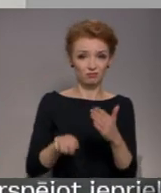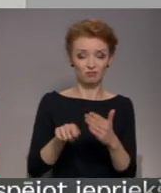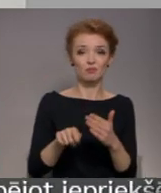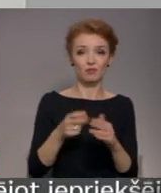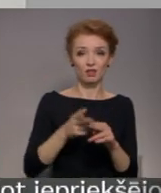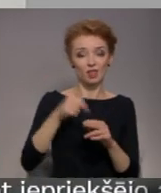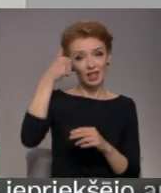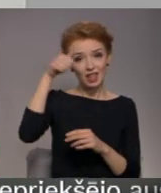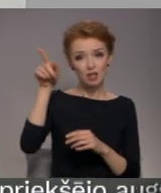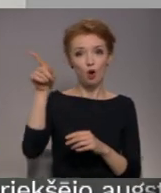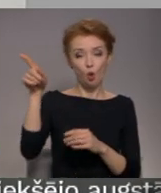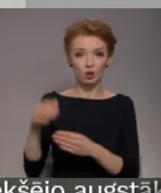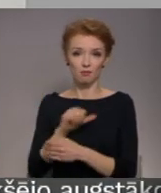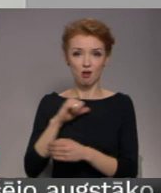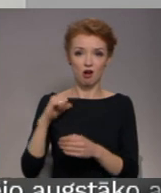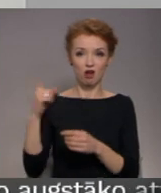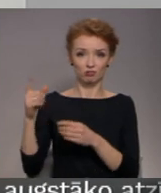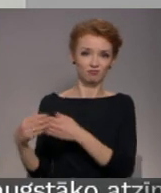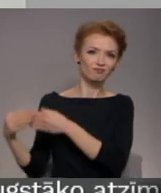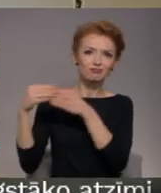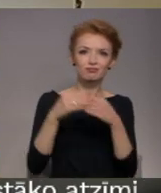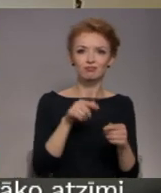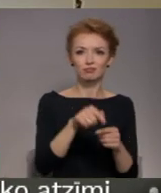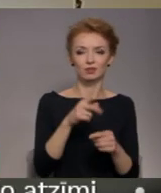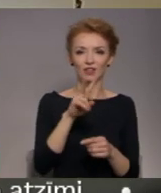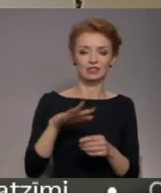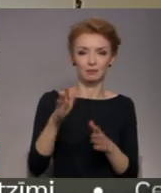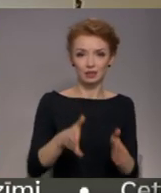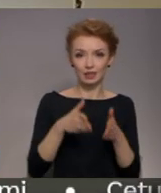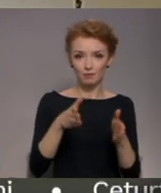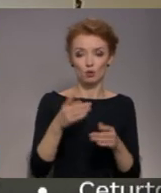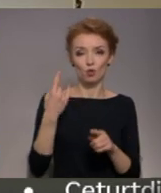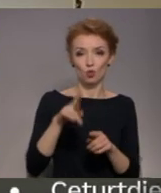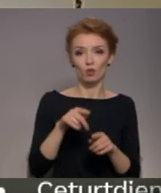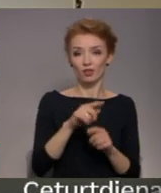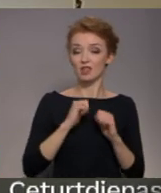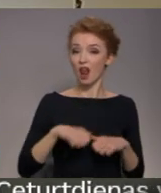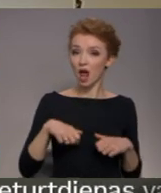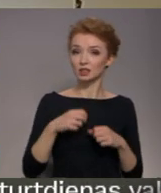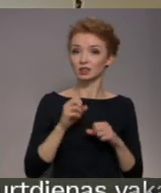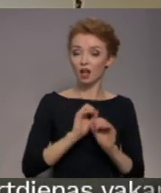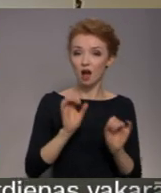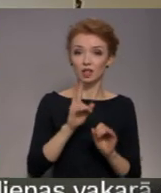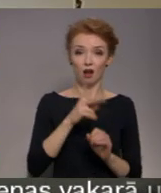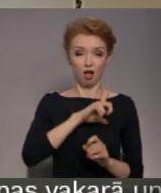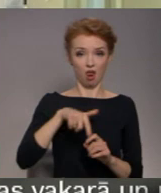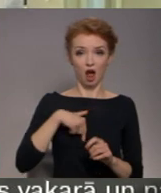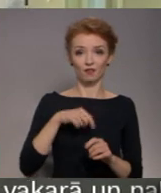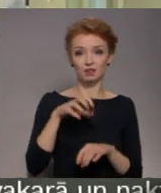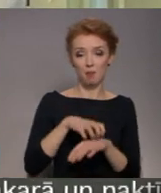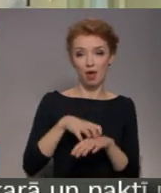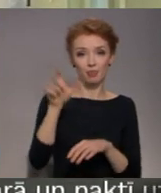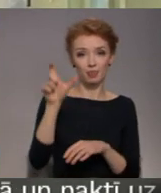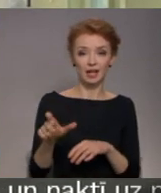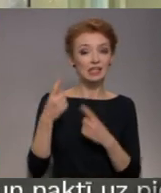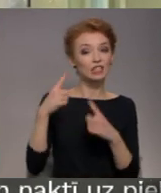Igaunijas mediķi atveda uz Vidzemes slimnīcu. Neatliekamās medicīniskās palīdzības dienestā skaidro, ka Latvijas mediķi citu valstu